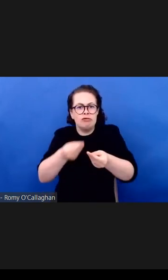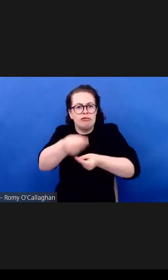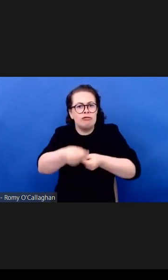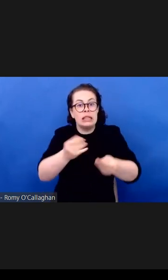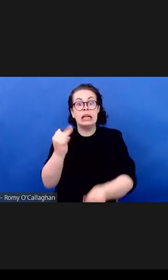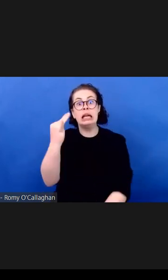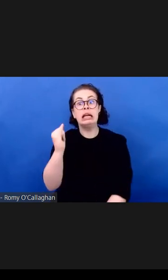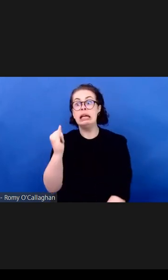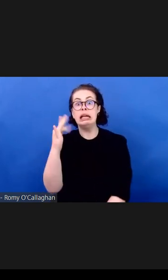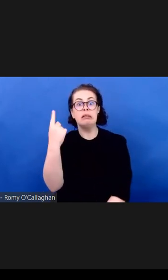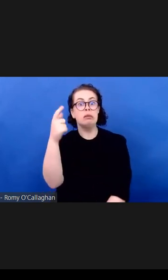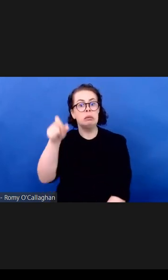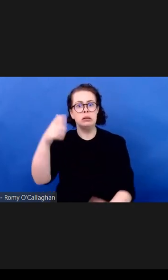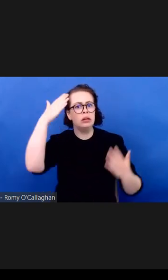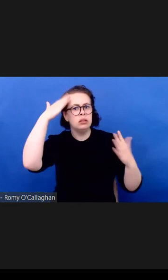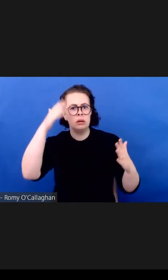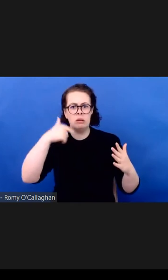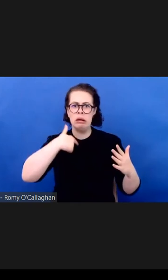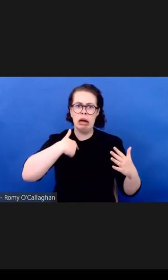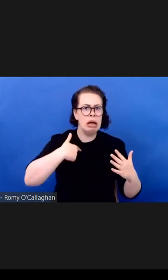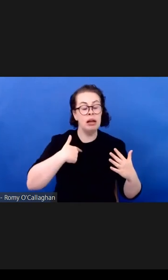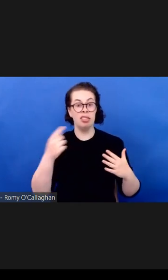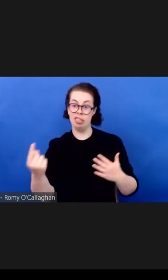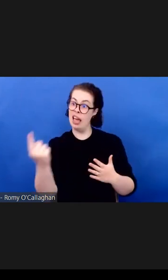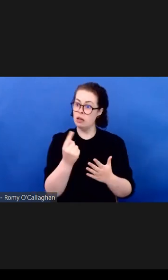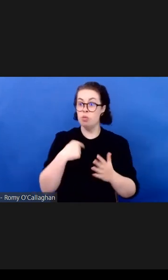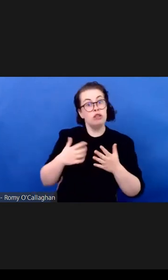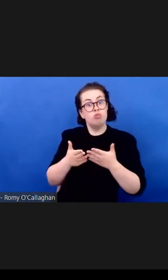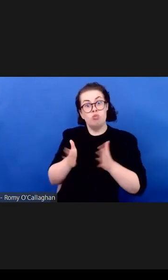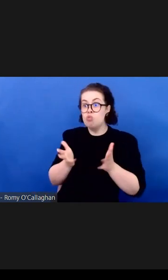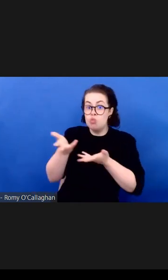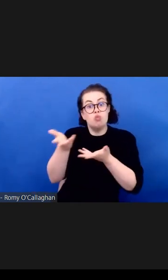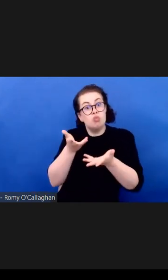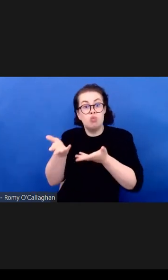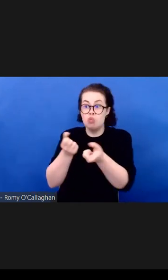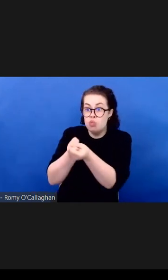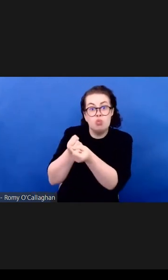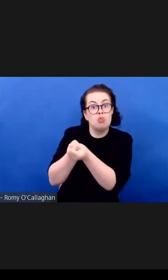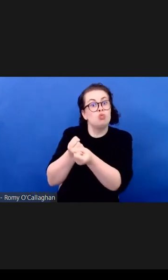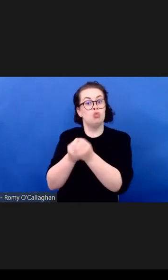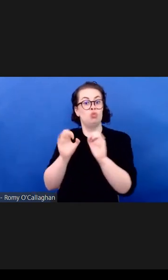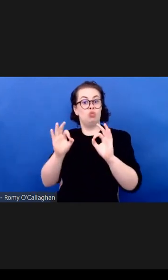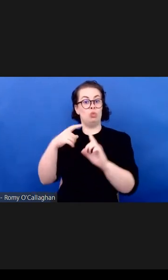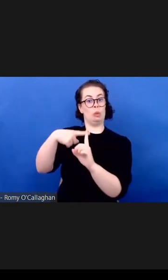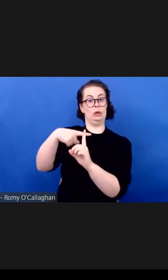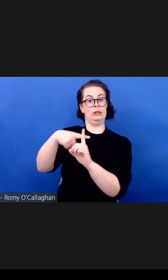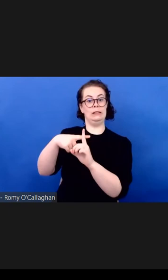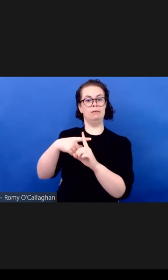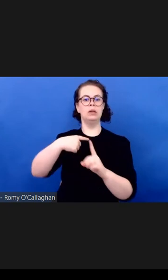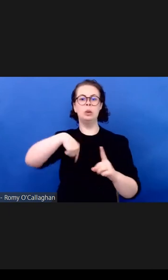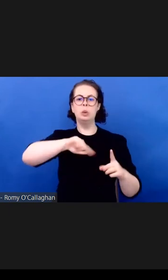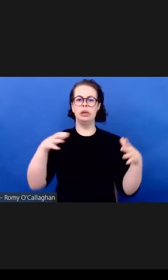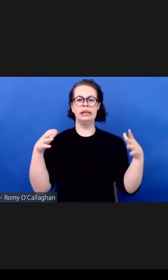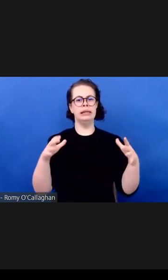হয়, যোগাযোগ করা হয়, ওর বাচ্চার একটু সমস্যা হলে দিদি এইটা বুঝতে পারি না, ও যেটা জানে আমাকে আমি জানাই ওকে, ওর যেটা সমস্যা